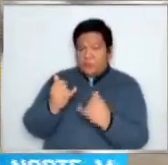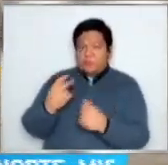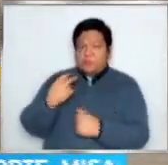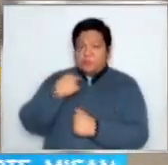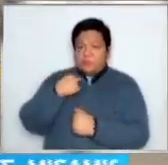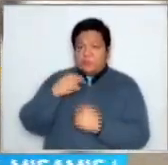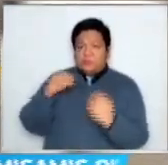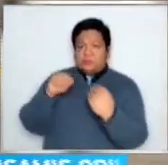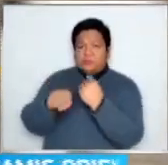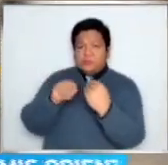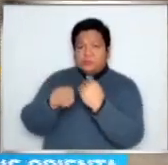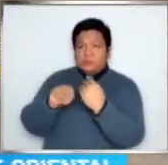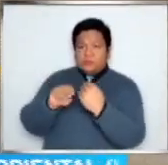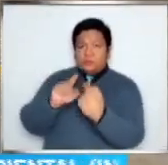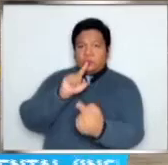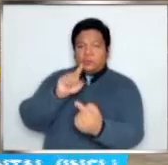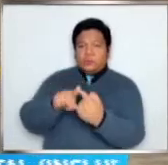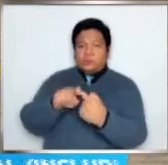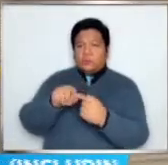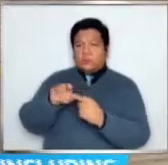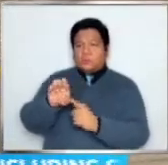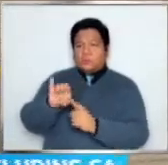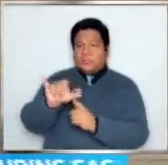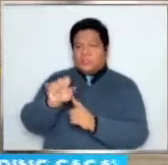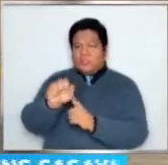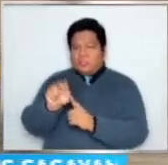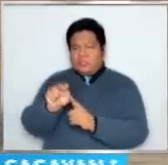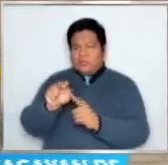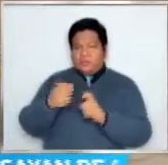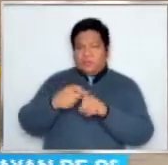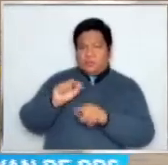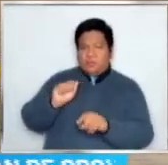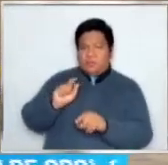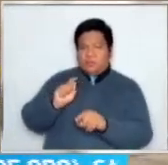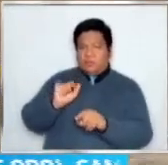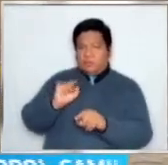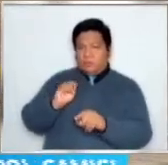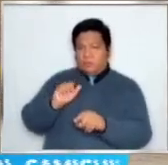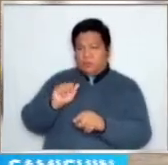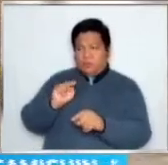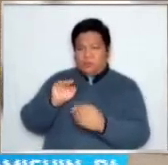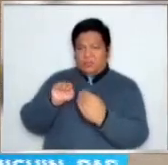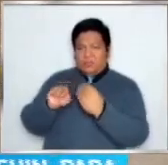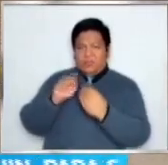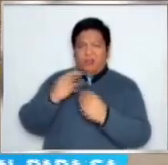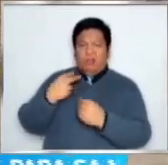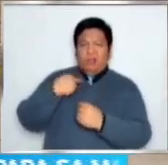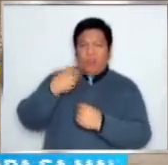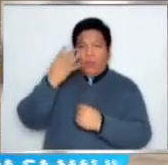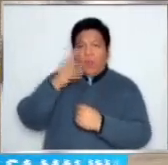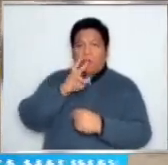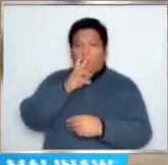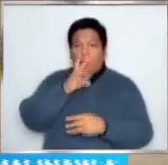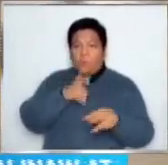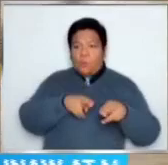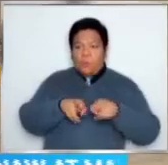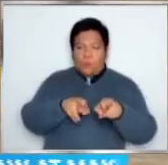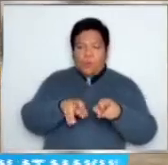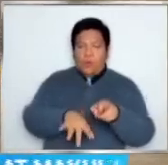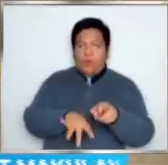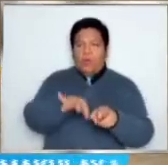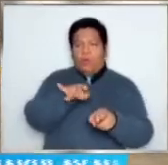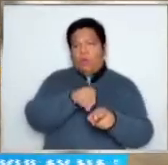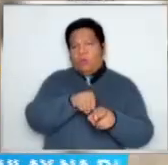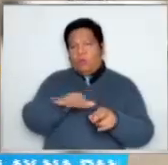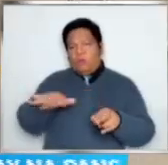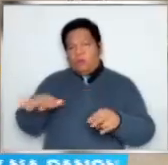patungo sa bayan ng Unisan from Atimonan, Quezon sapagkat umapaw yung ilog sa Barangay Talaba, Atimonan, Quezon, Rafi.